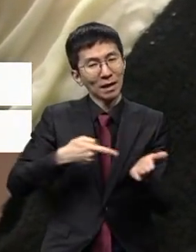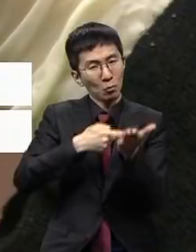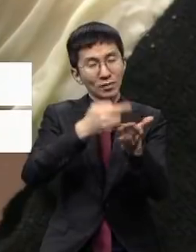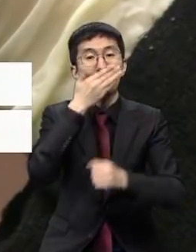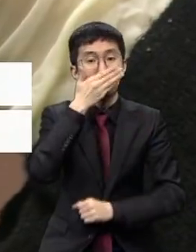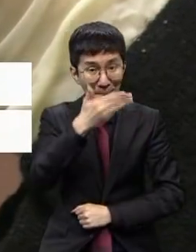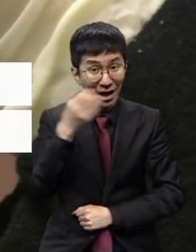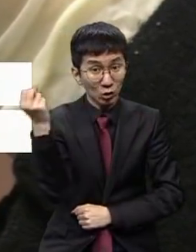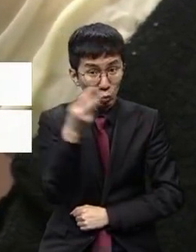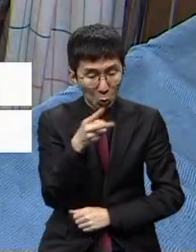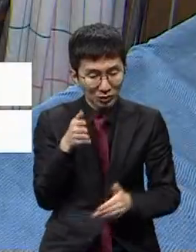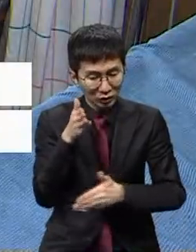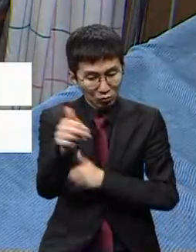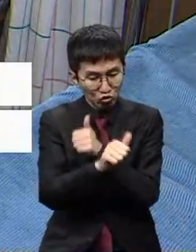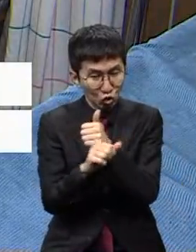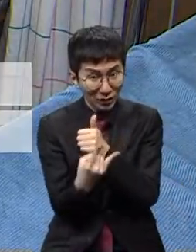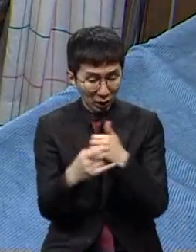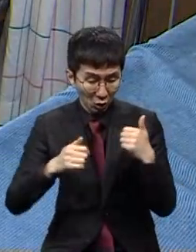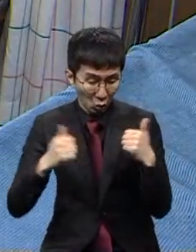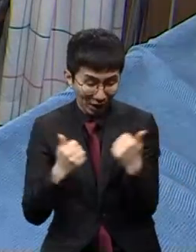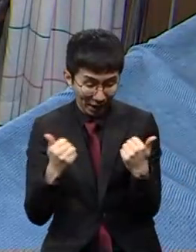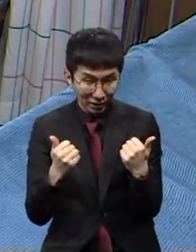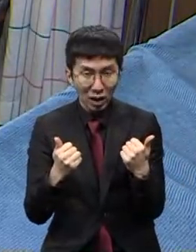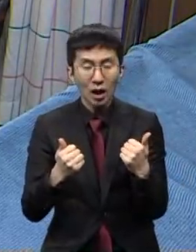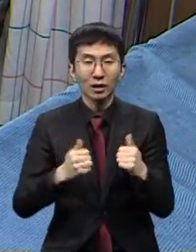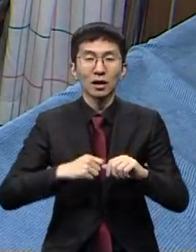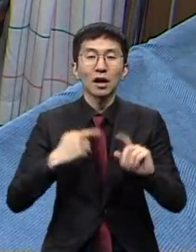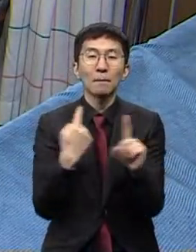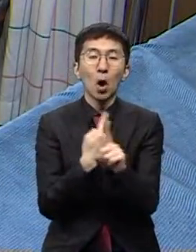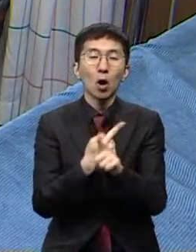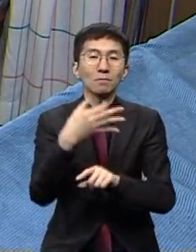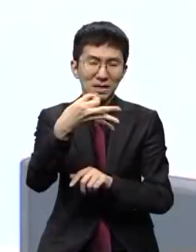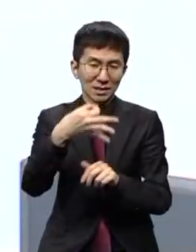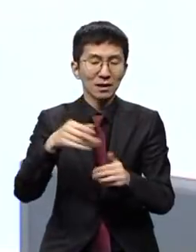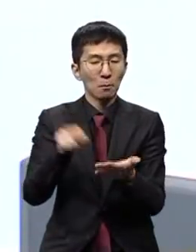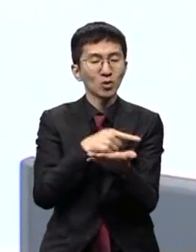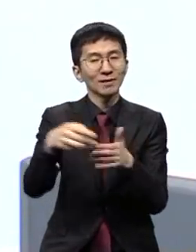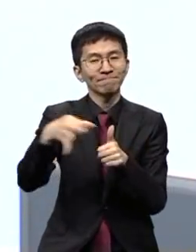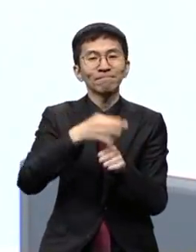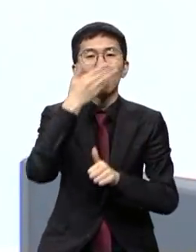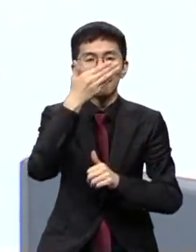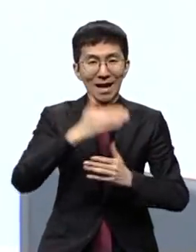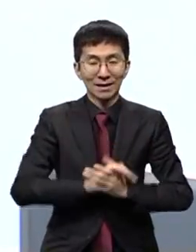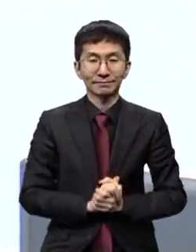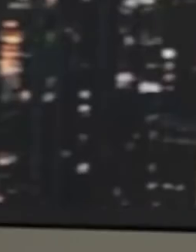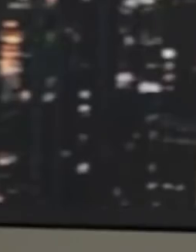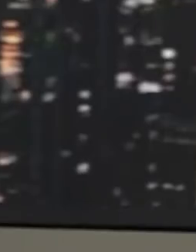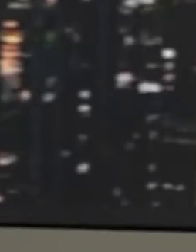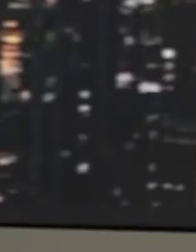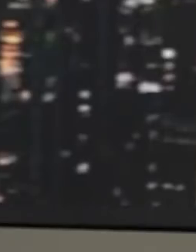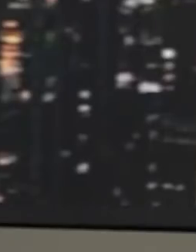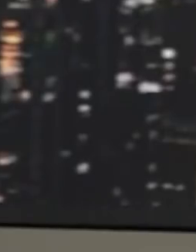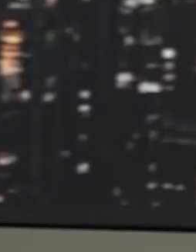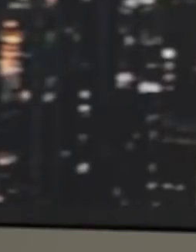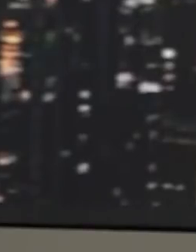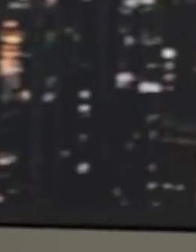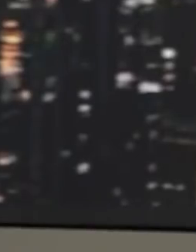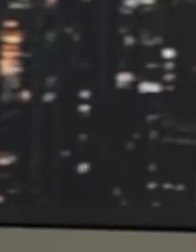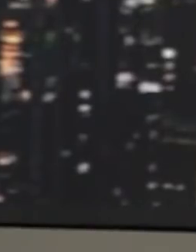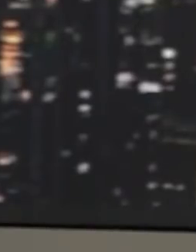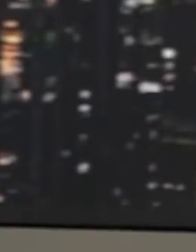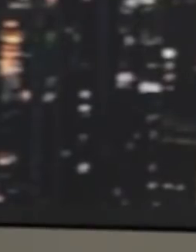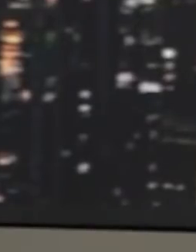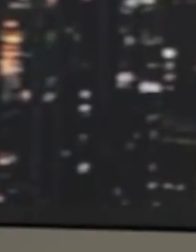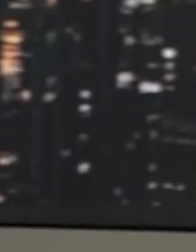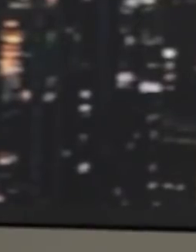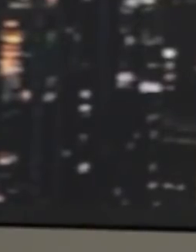있고 전문위원회 심의에 따라 진료비 등을 보상받을 수 있습니다. SBS 김영래입니다. 네, 안녕하십니까. 김현우입니다. 더